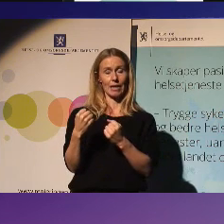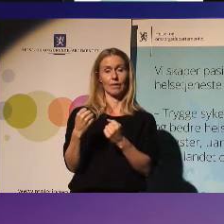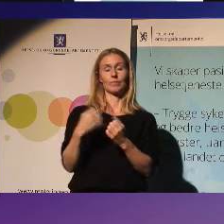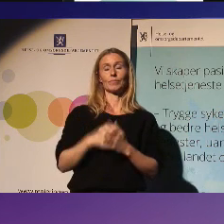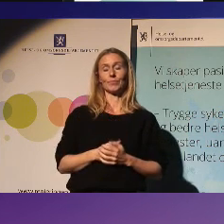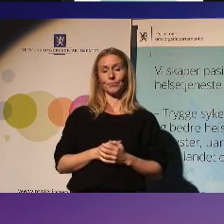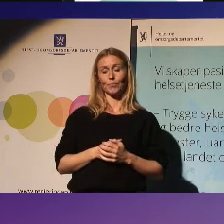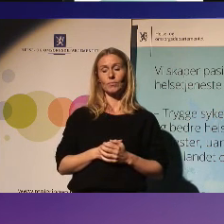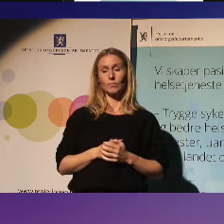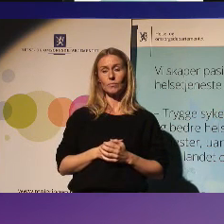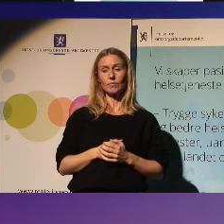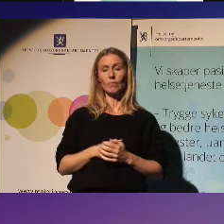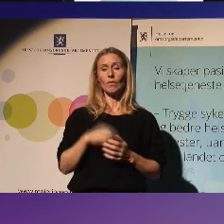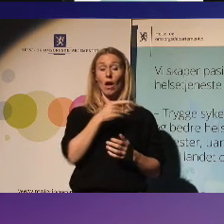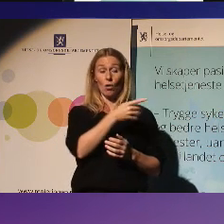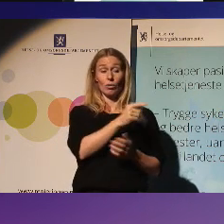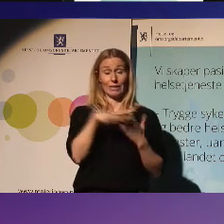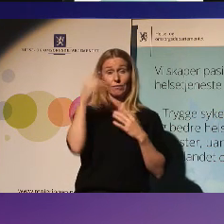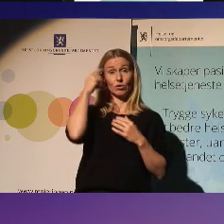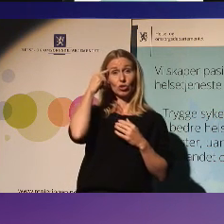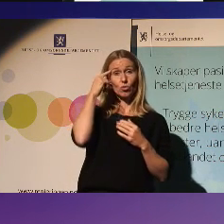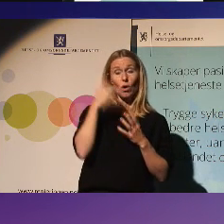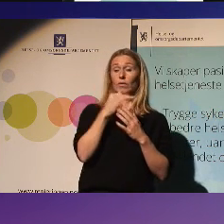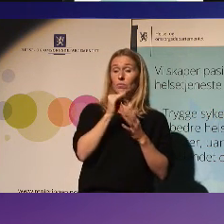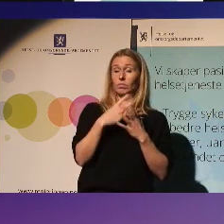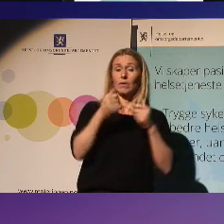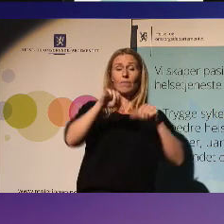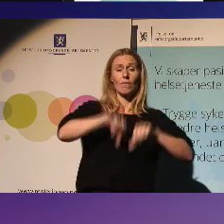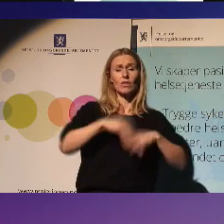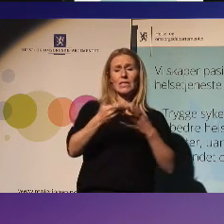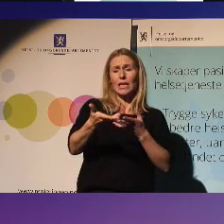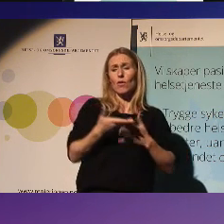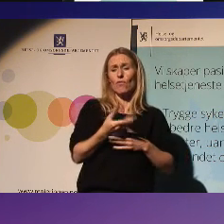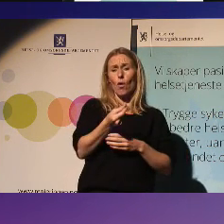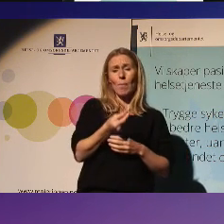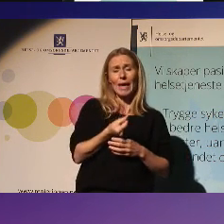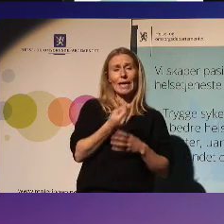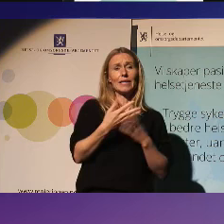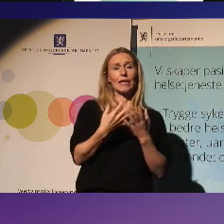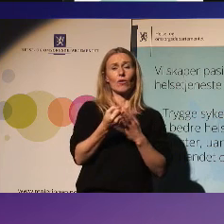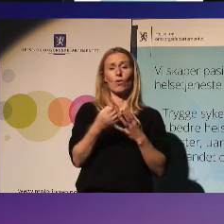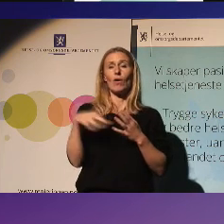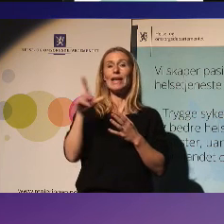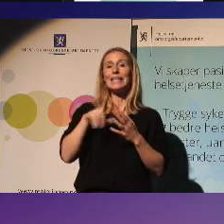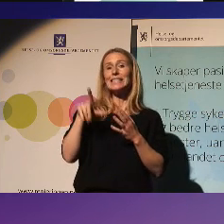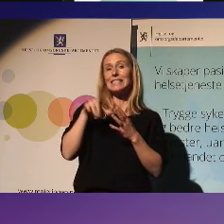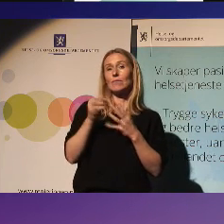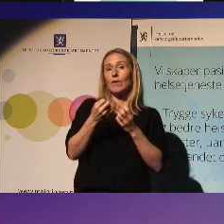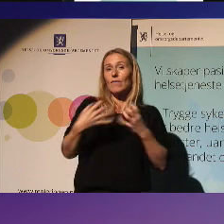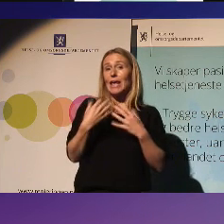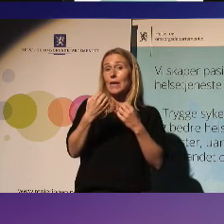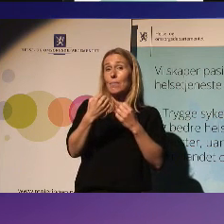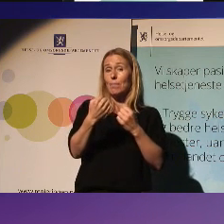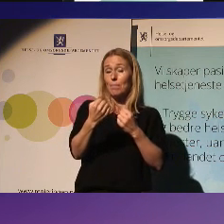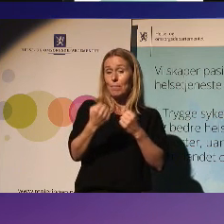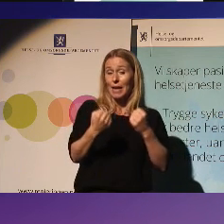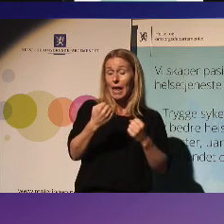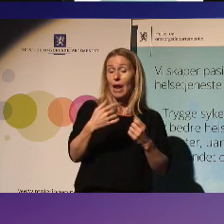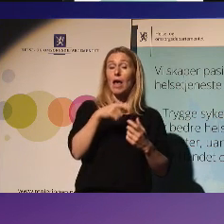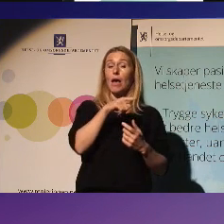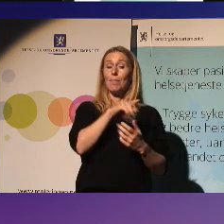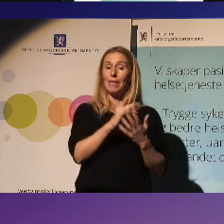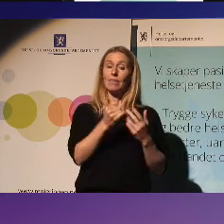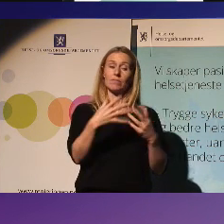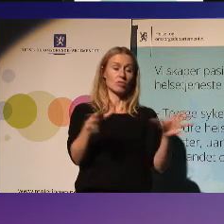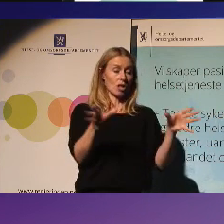dette. De forsto at det var vanskelig å få penger til å lease flere biler, men de satte seg ned for å